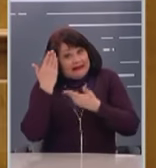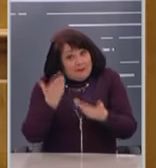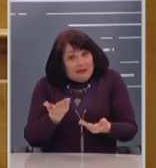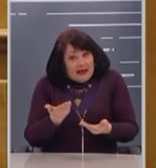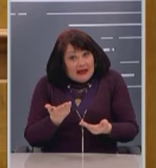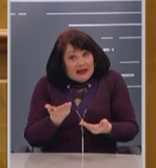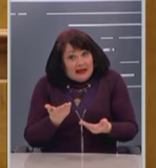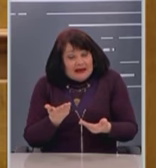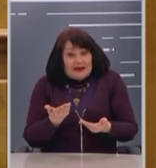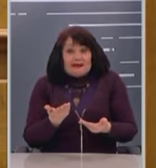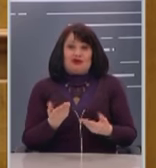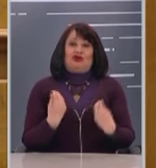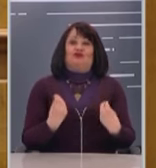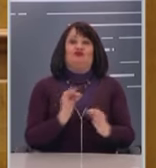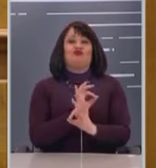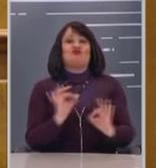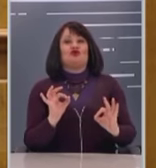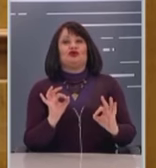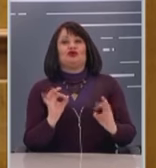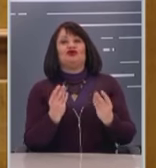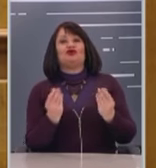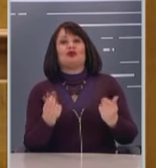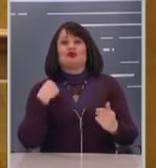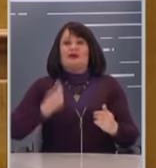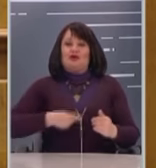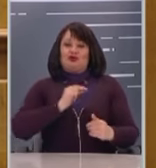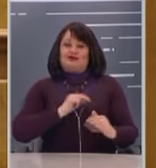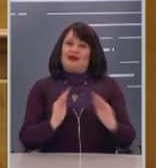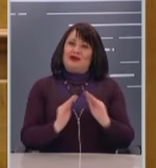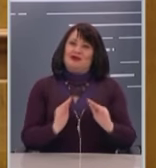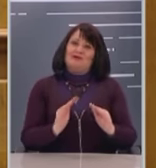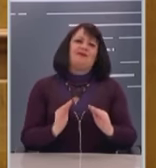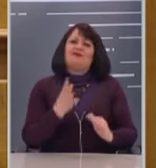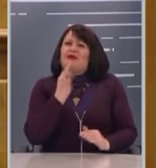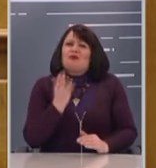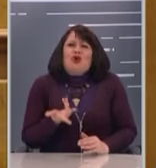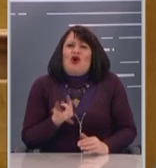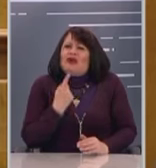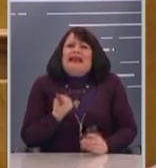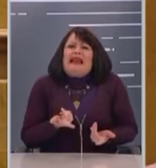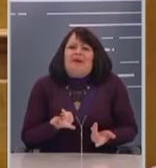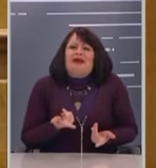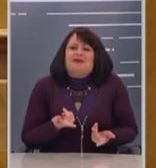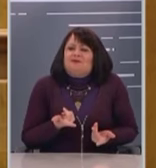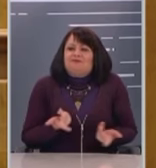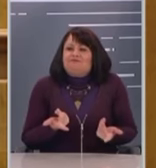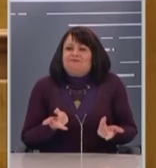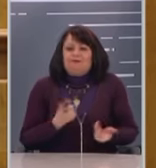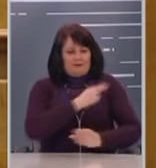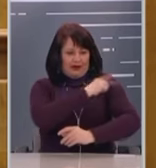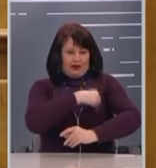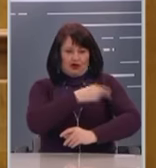Να σας δώσουμε τιμητικές πλακέτες για το στεναρό τρόπο με τον οποίο υπερασπιστήκατε το δημόσιο συμφέρον. Για ποιο πράγμα μιλάμε λοιπόν? Μιλάμε για ένα